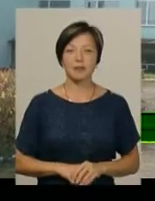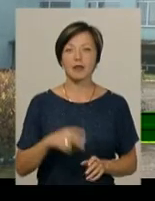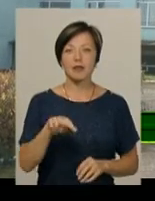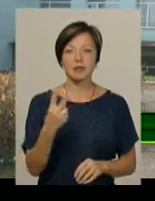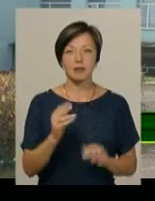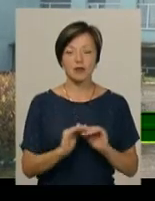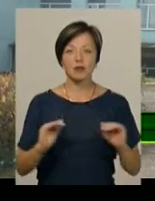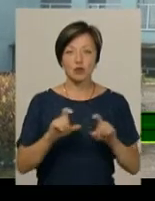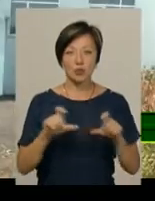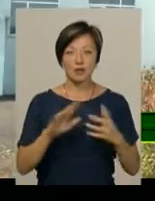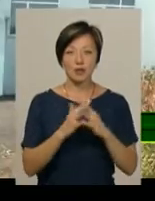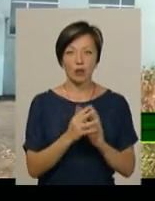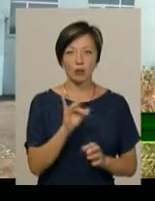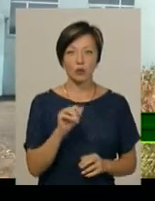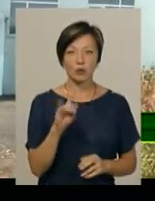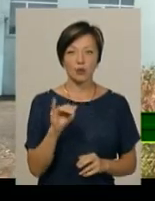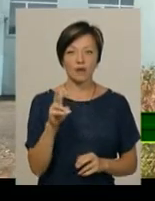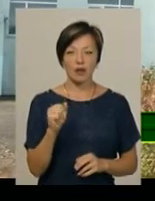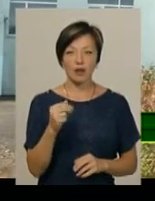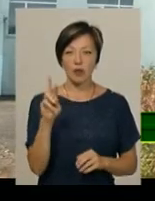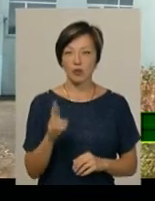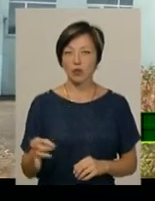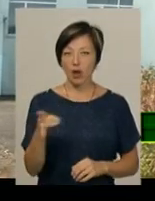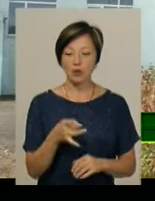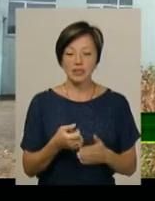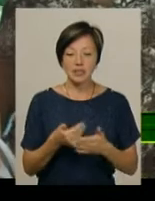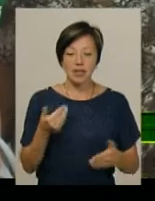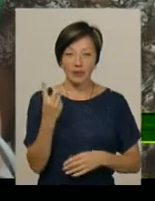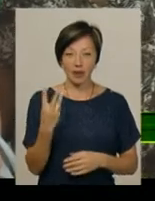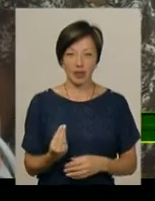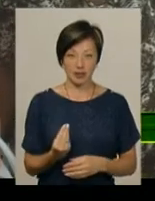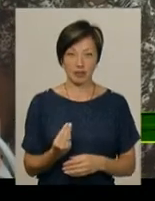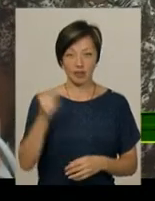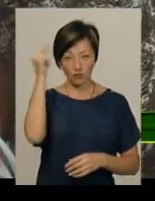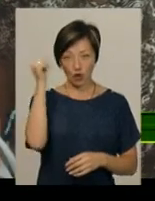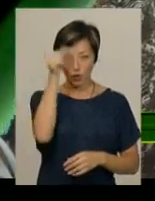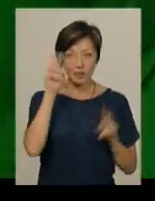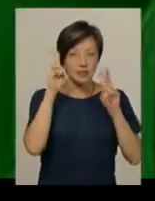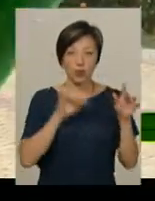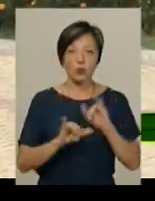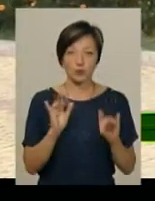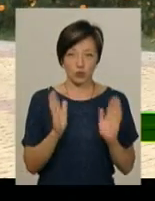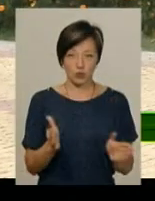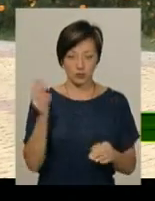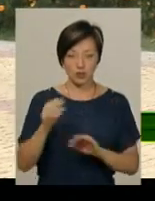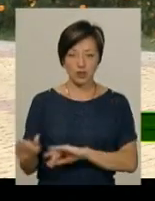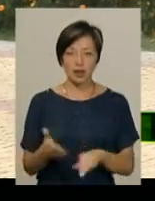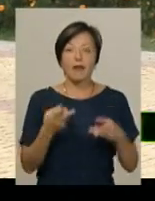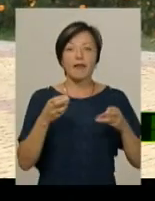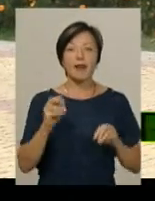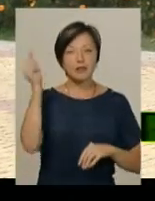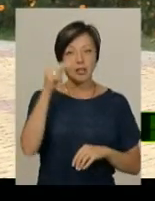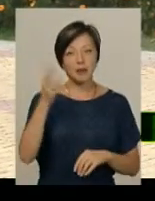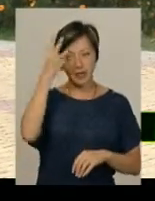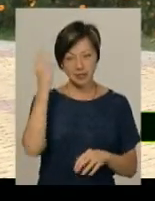Два учні школи у селі Проскурівка Ярмолинського району за два дні до навчального року не знають, де навчатимуться. Де навчатимуться